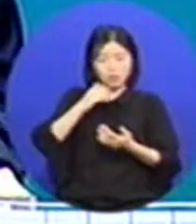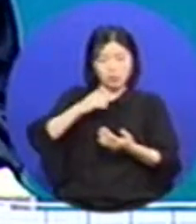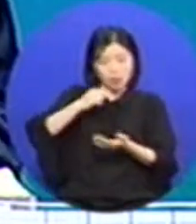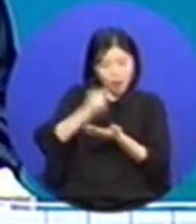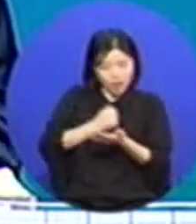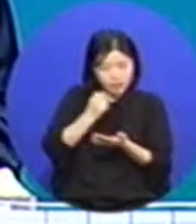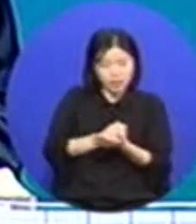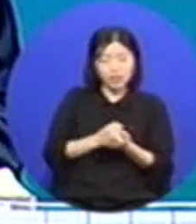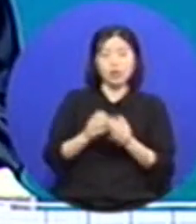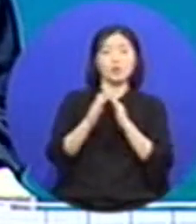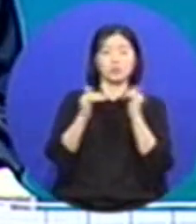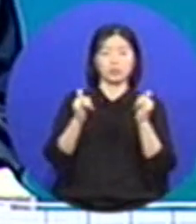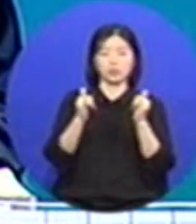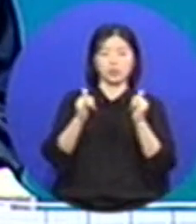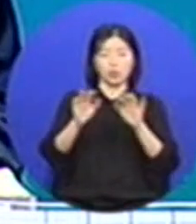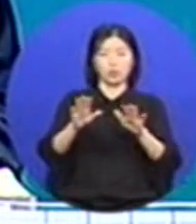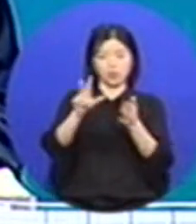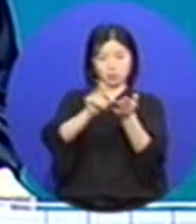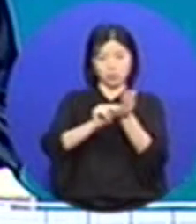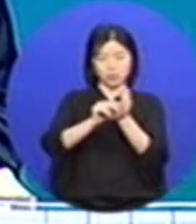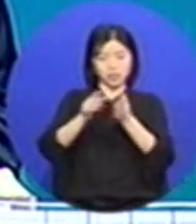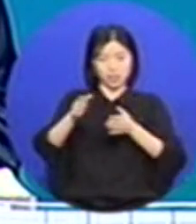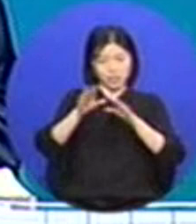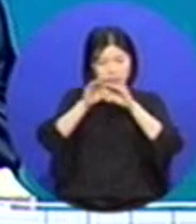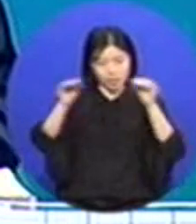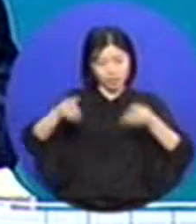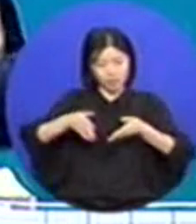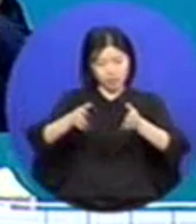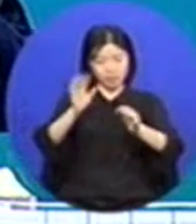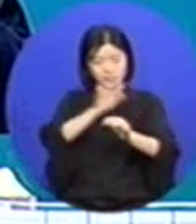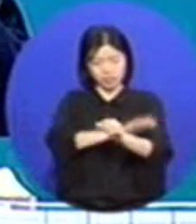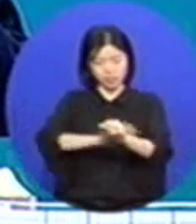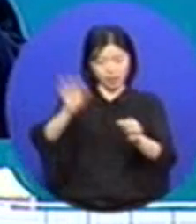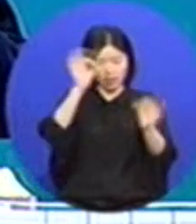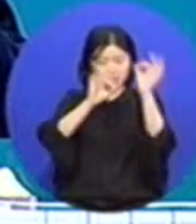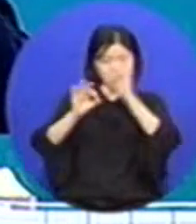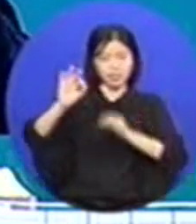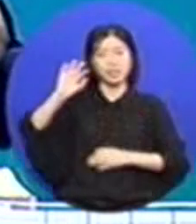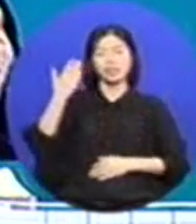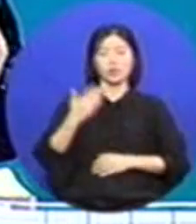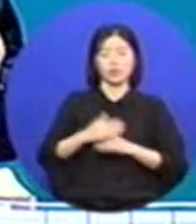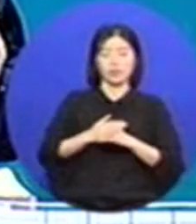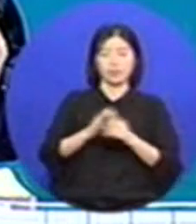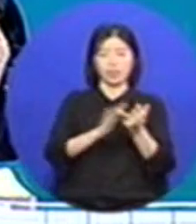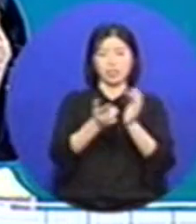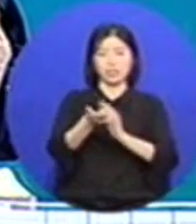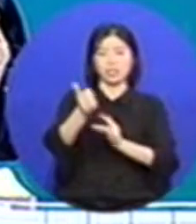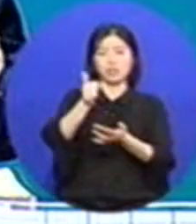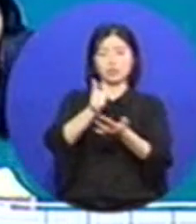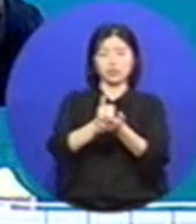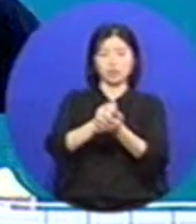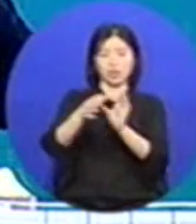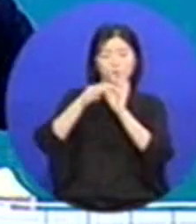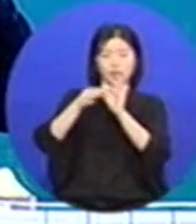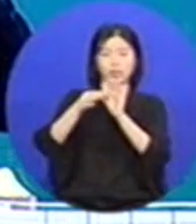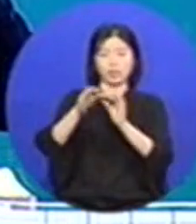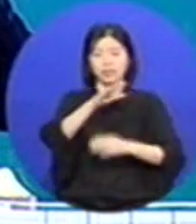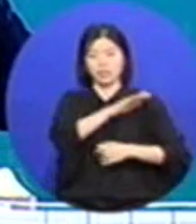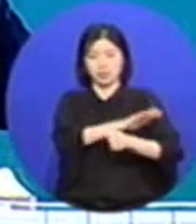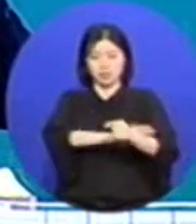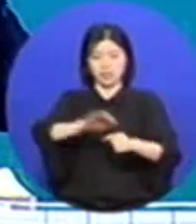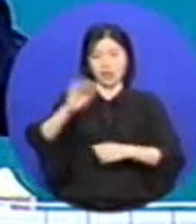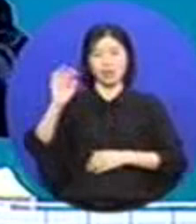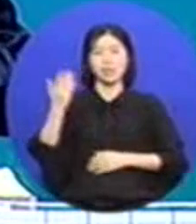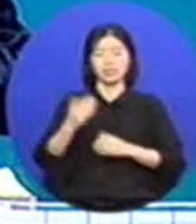문제 해결의 길을 잘 찾으셔야 됩니다 예수님과의 관계를 바로 하시는 거예요 예수님께서